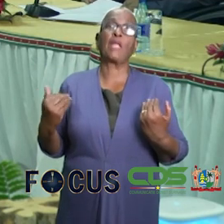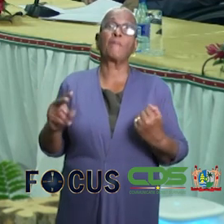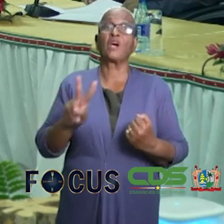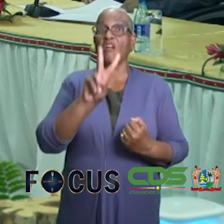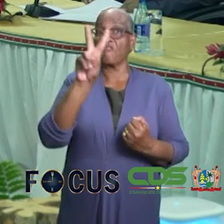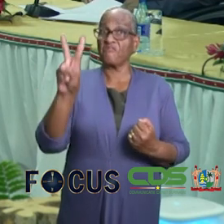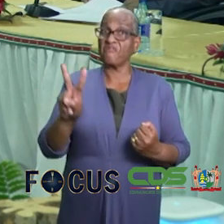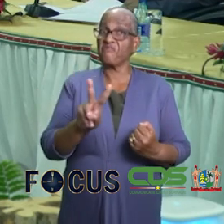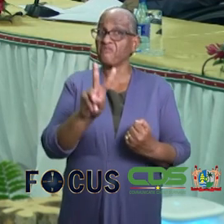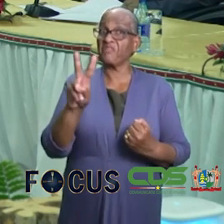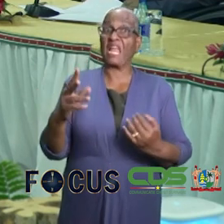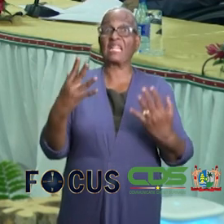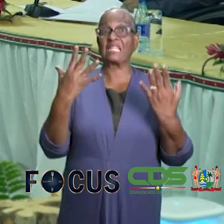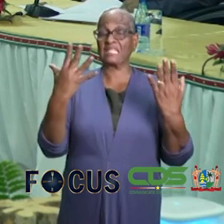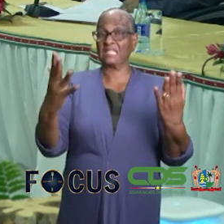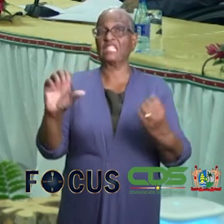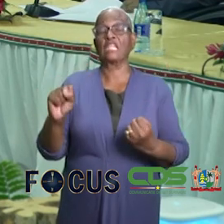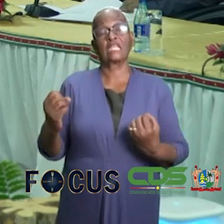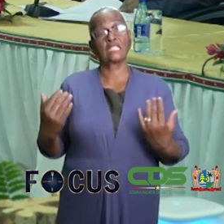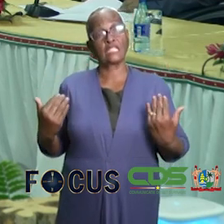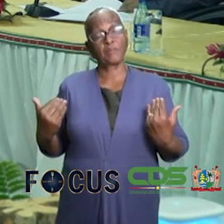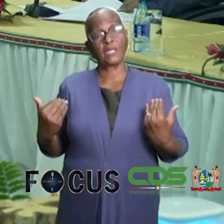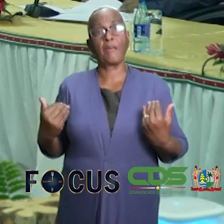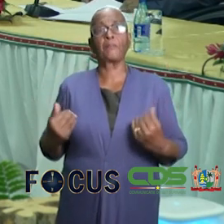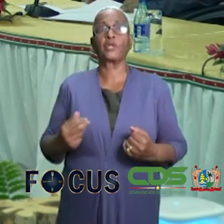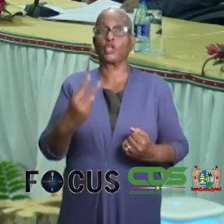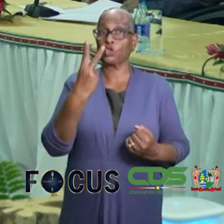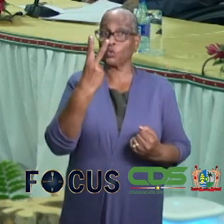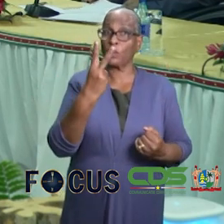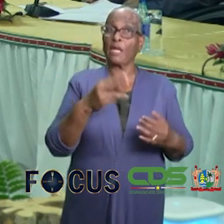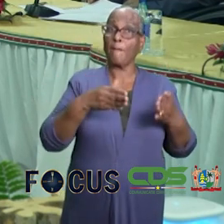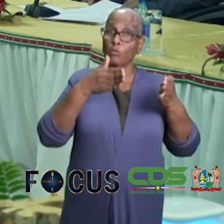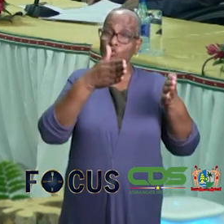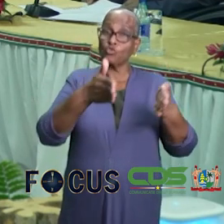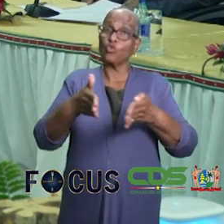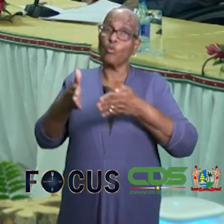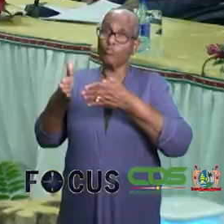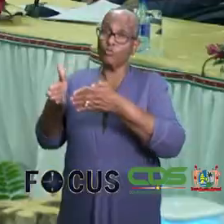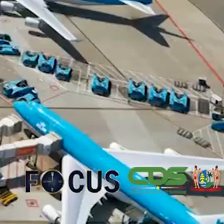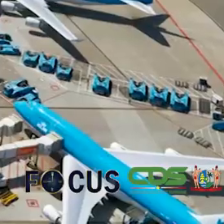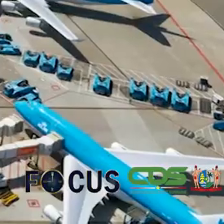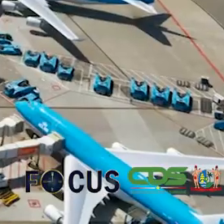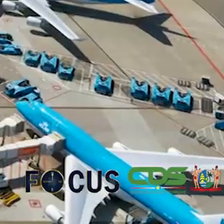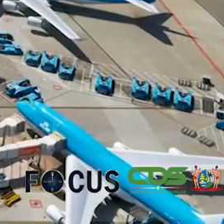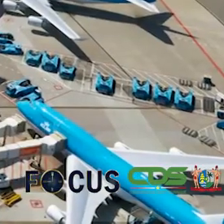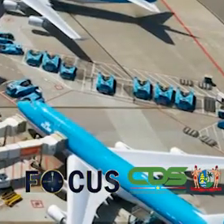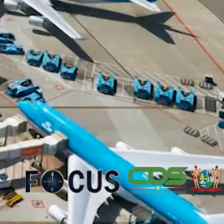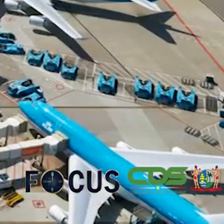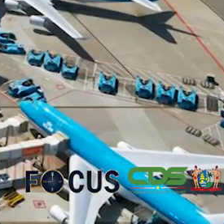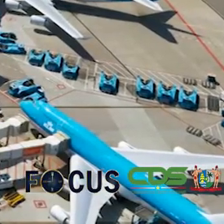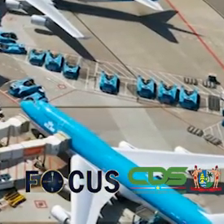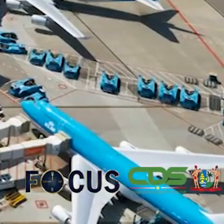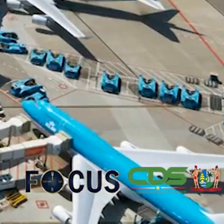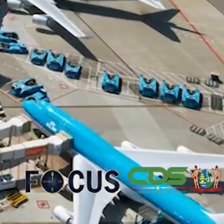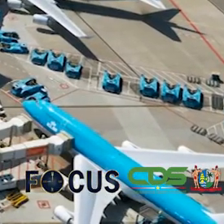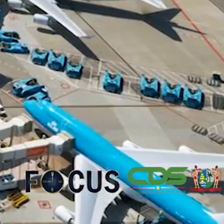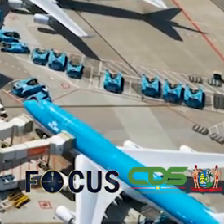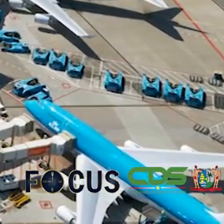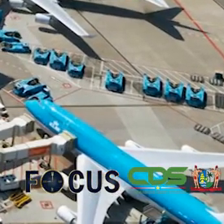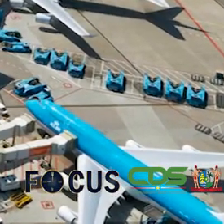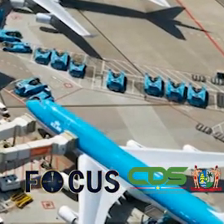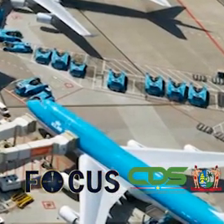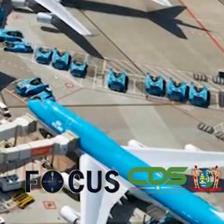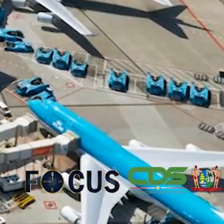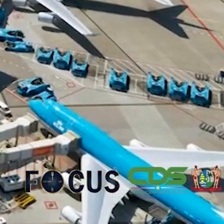september vinden er 2 bezoeken plaats. De eerste is aan Schiphol Airport,